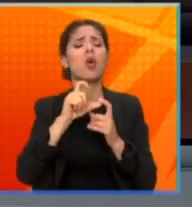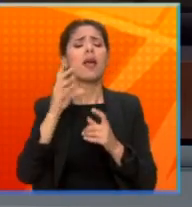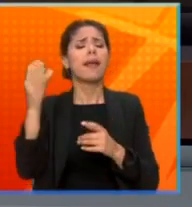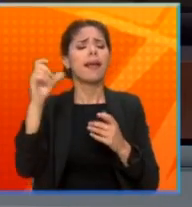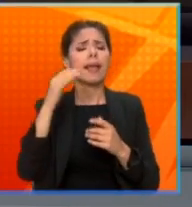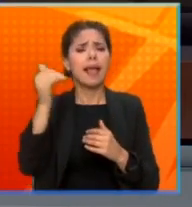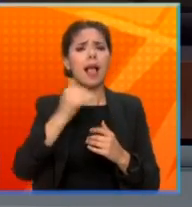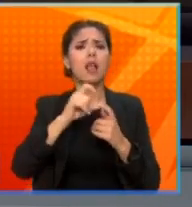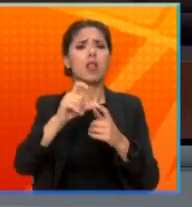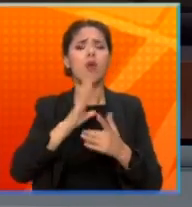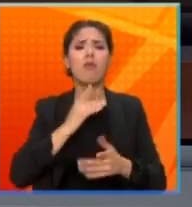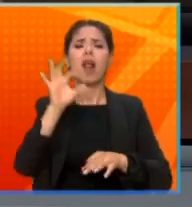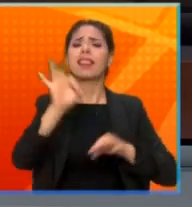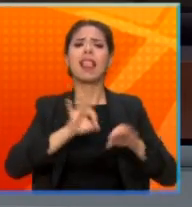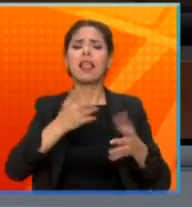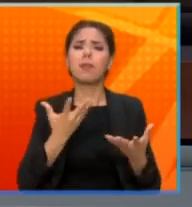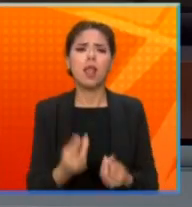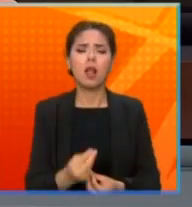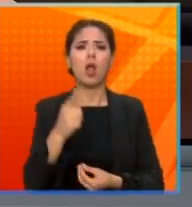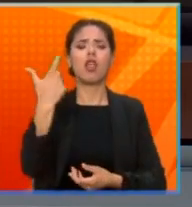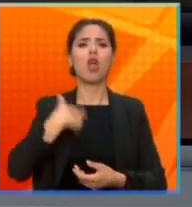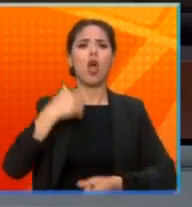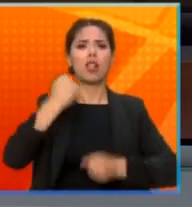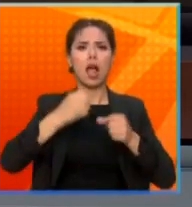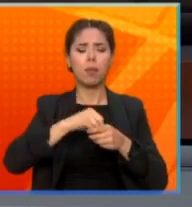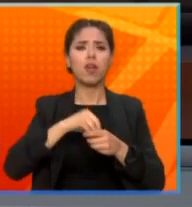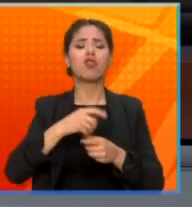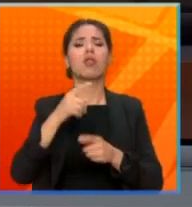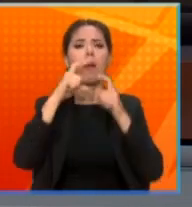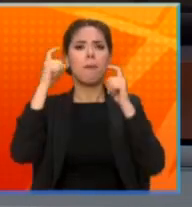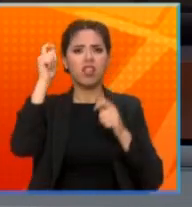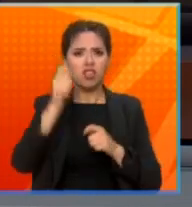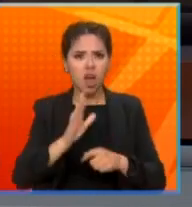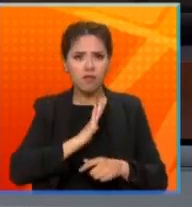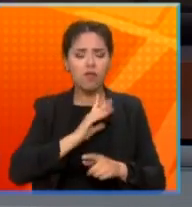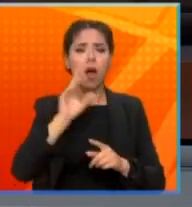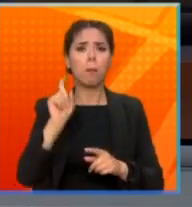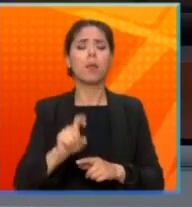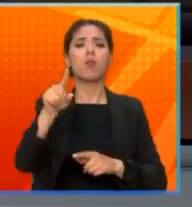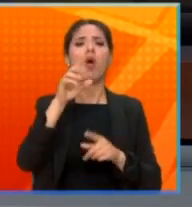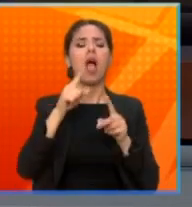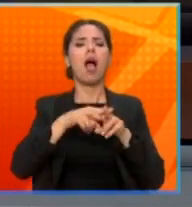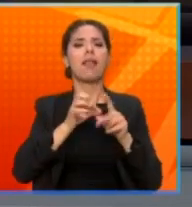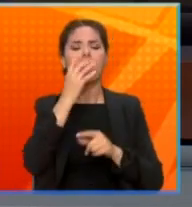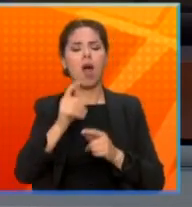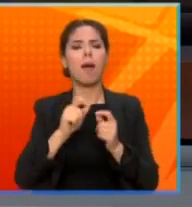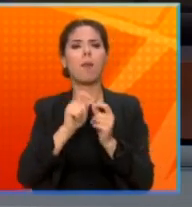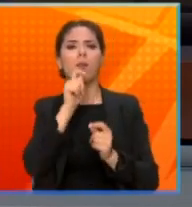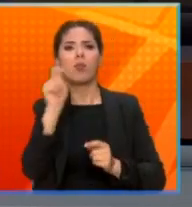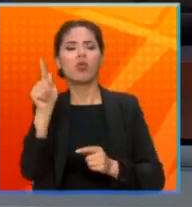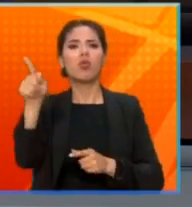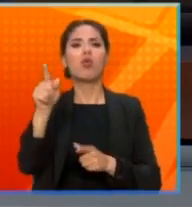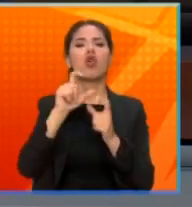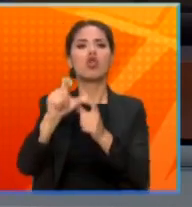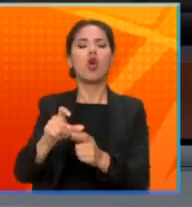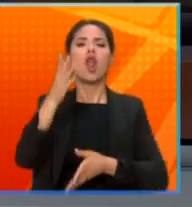sorular var tabii denetimler nasıl olacak Örneğin özel araçla da Maske takmak zorunlu mu gibi ata burdan Burcu kuru akla takılan Tüm